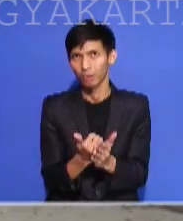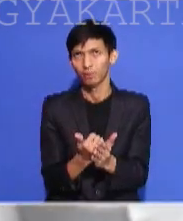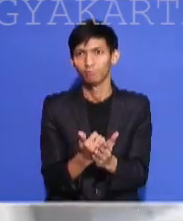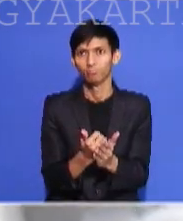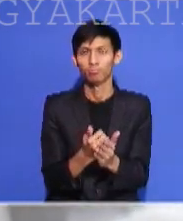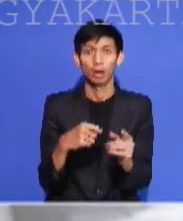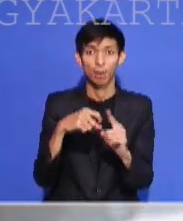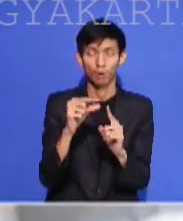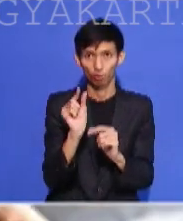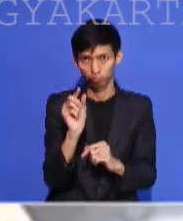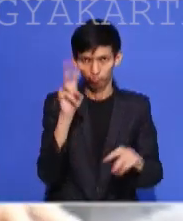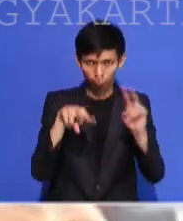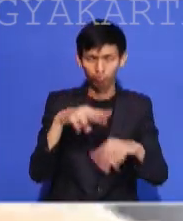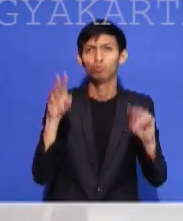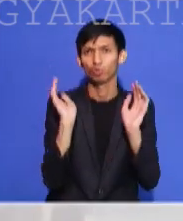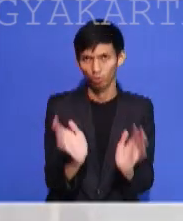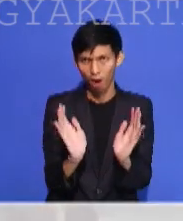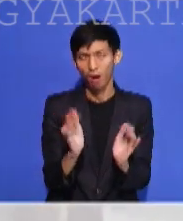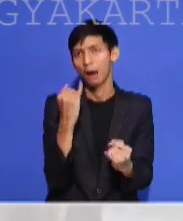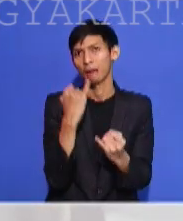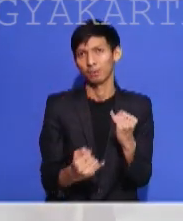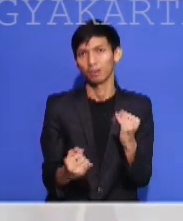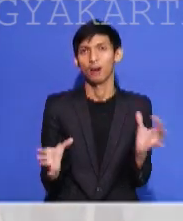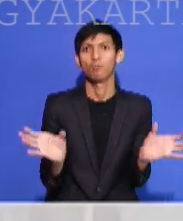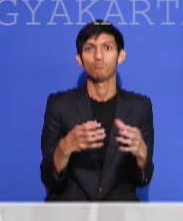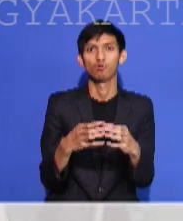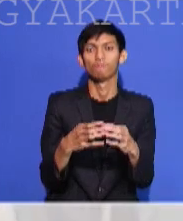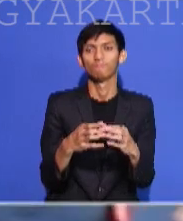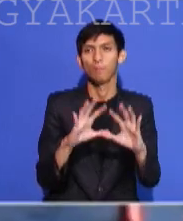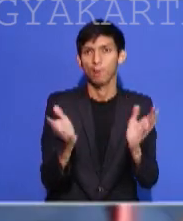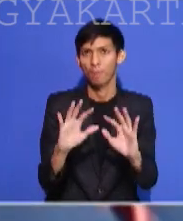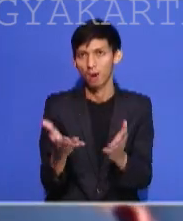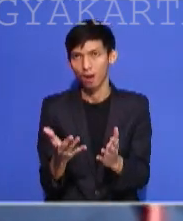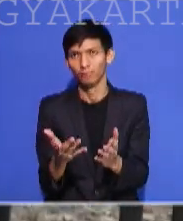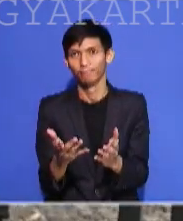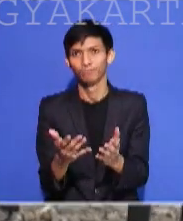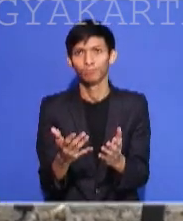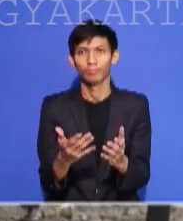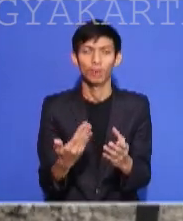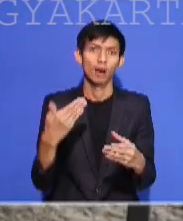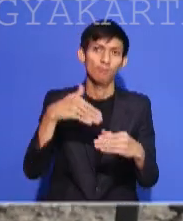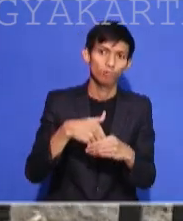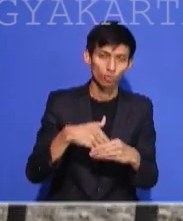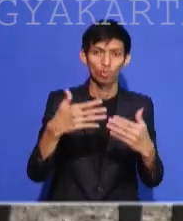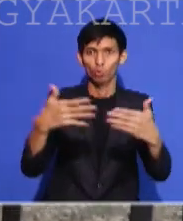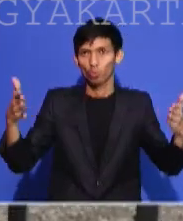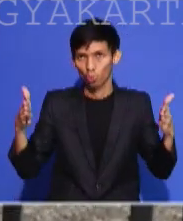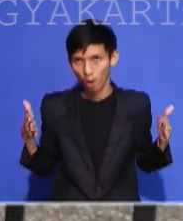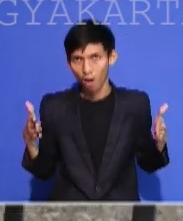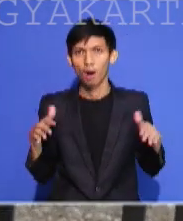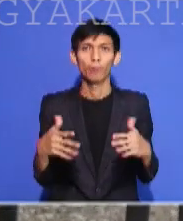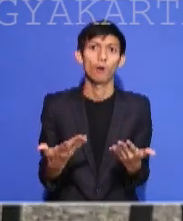akhir dilakukan guna memastikan logistik Pilkada baik yang di dalam kotak suara maupun di luar kotak